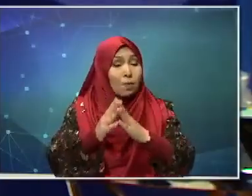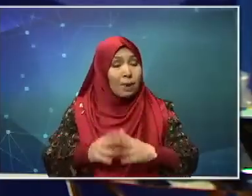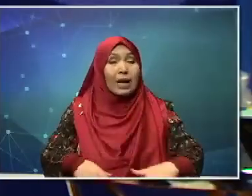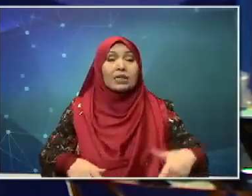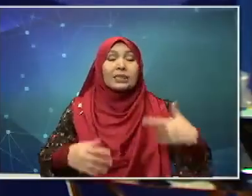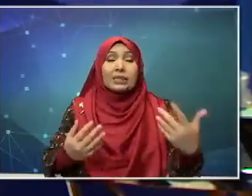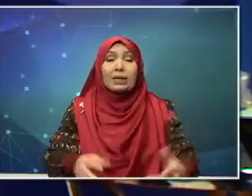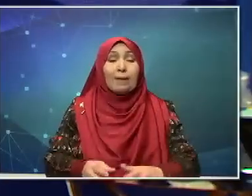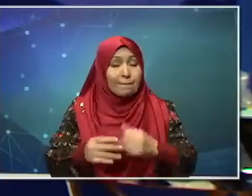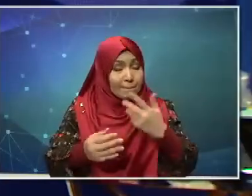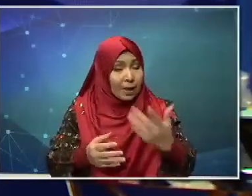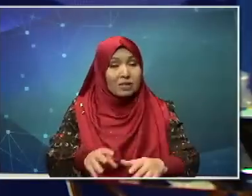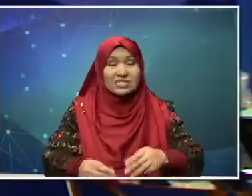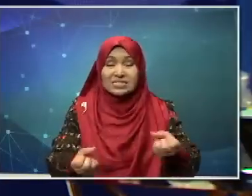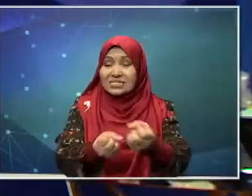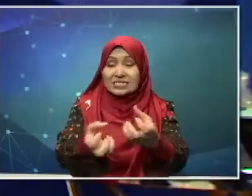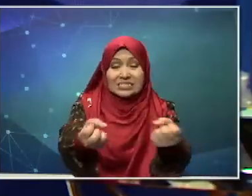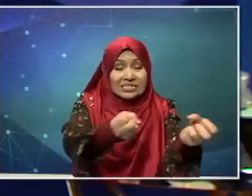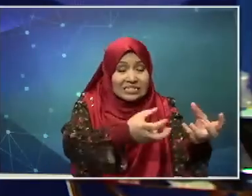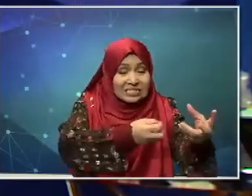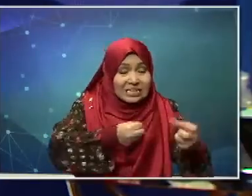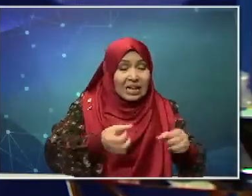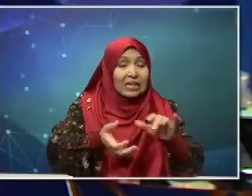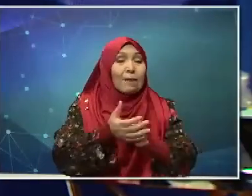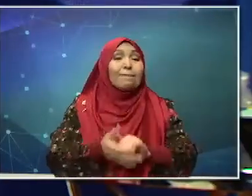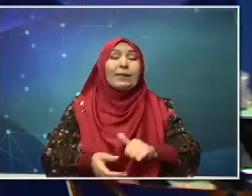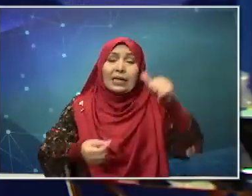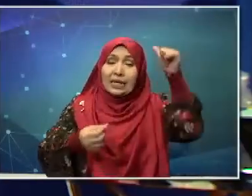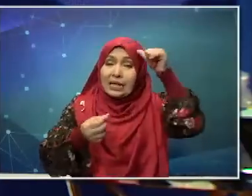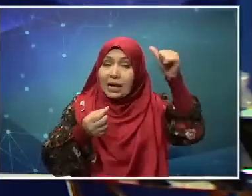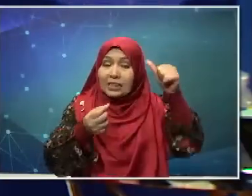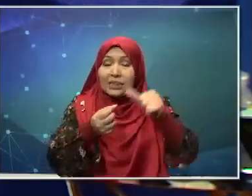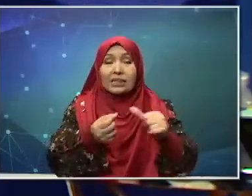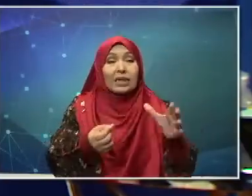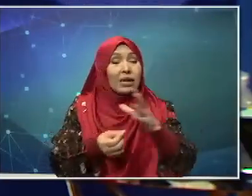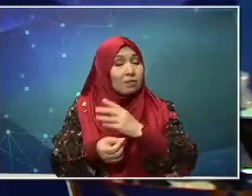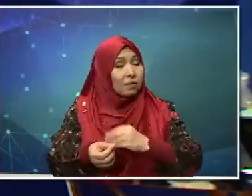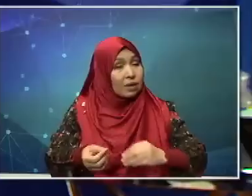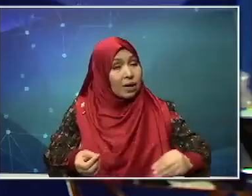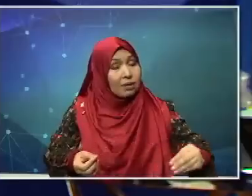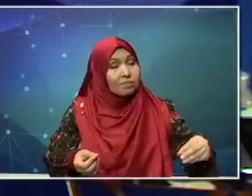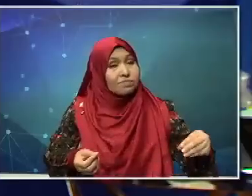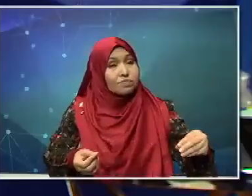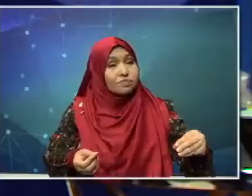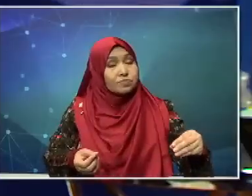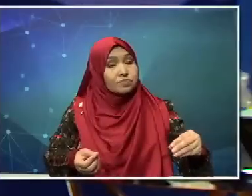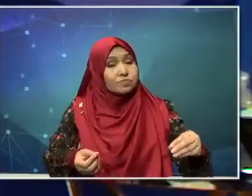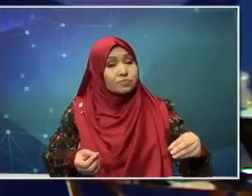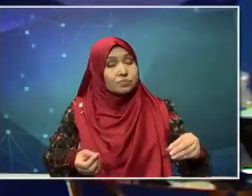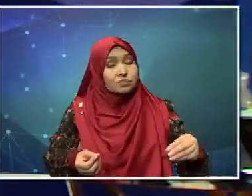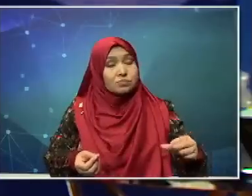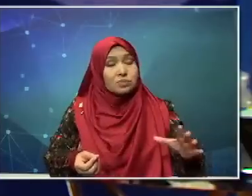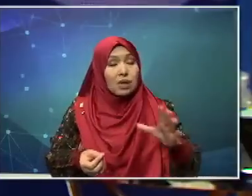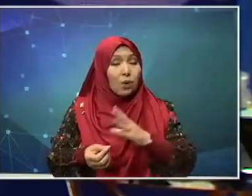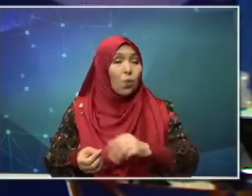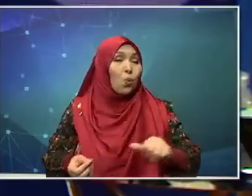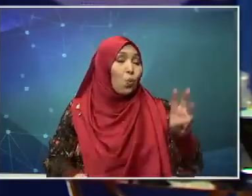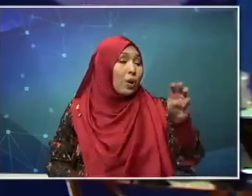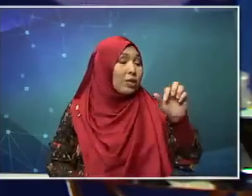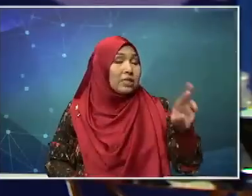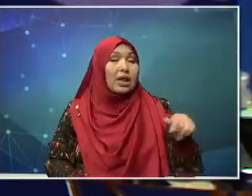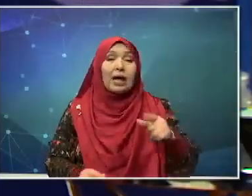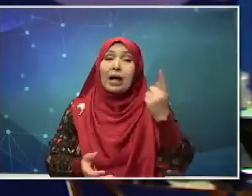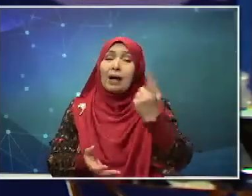sebagainya jadi ini adalah peringatan dan Allah menyatakan amit dahulu Amita Kota Bima yokobana